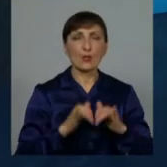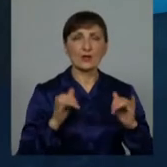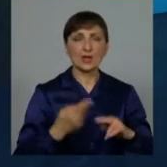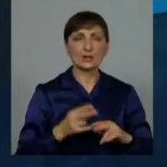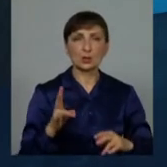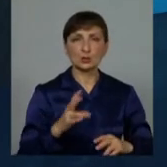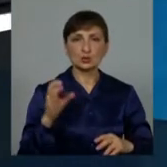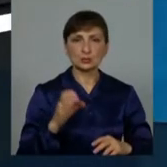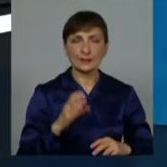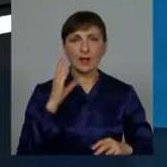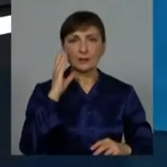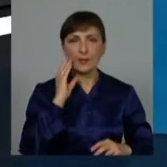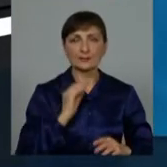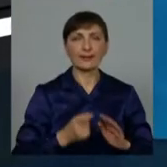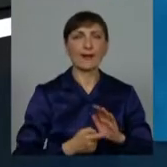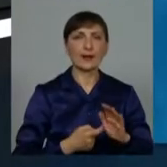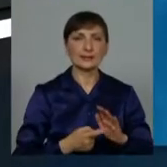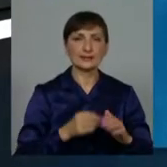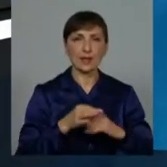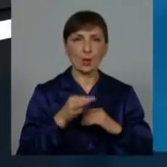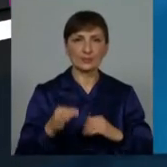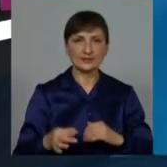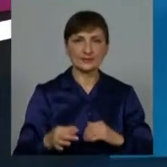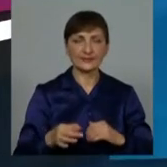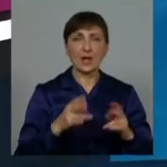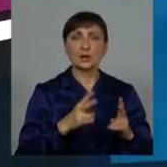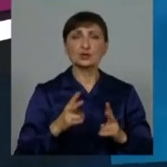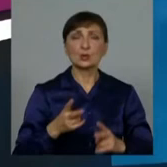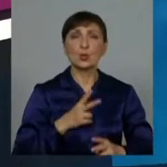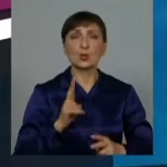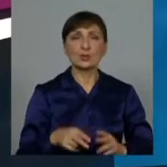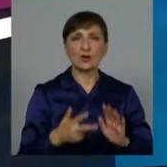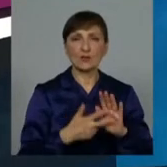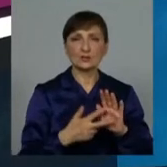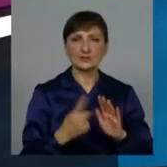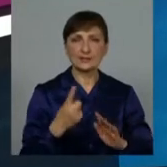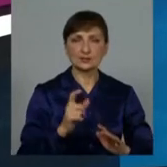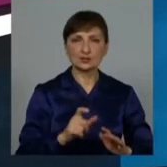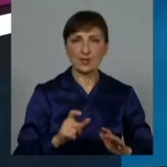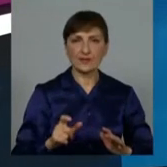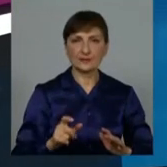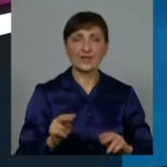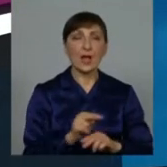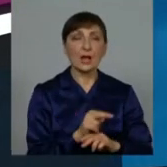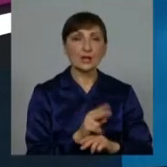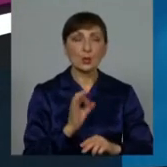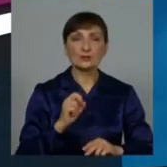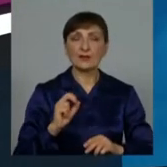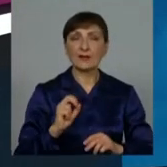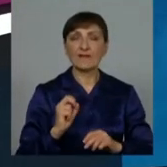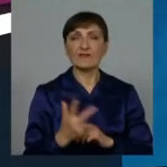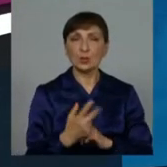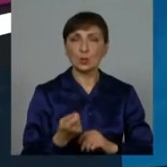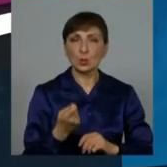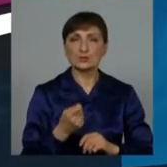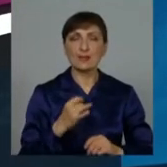в Нур-Султане, Алматы и Карагандинской области. Жертвами ковида стал 81 человек. Лечатся от вируса и пневмонии